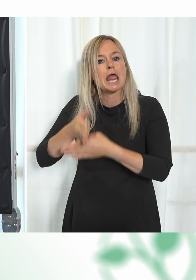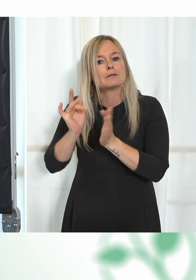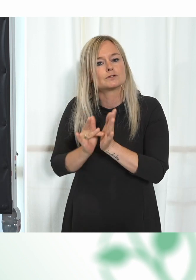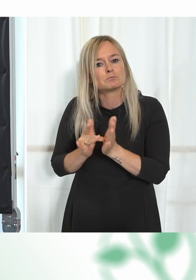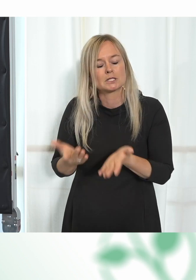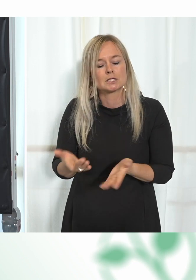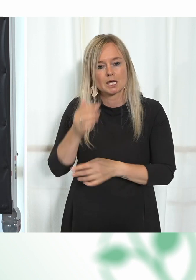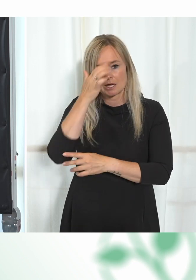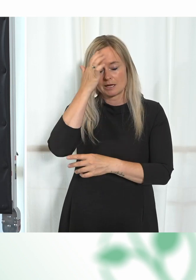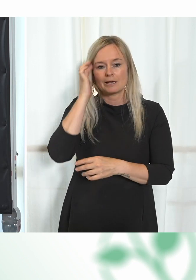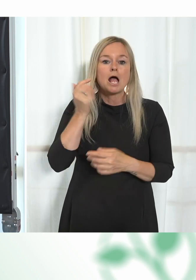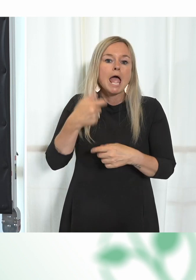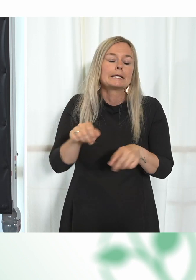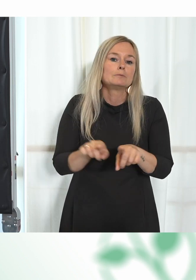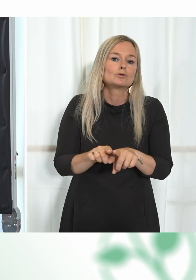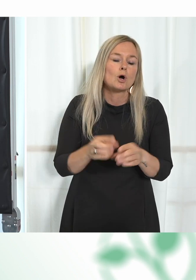gibt so gewisse Sachen wie